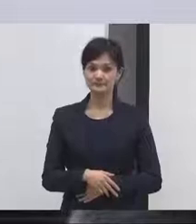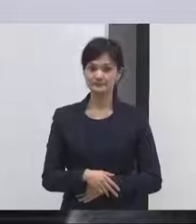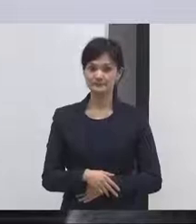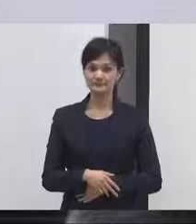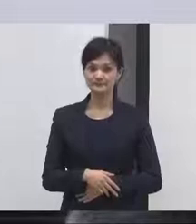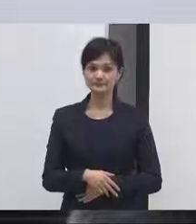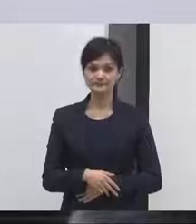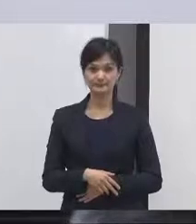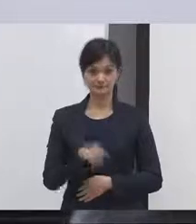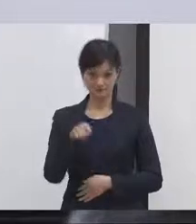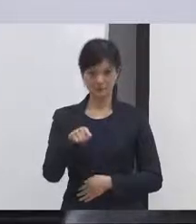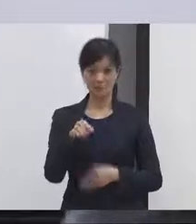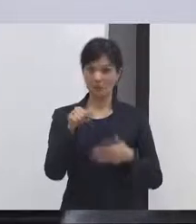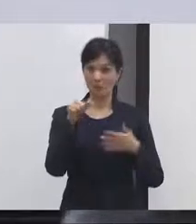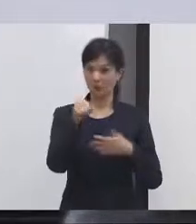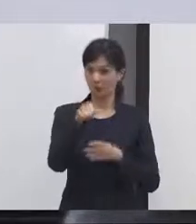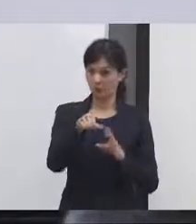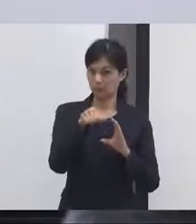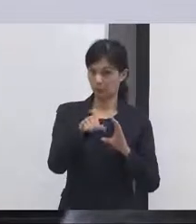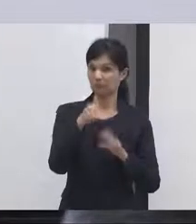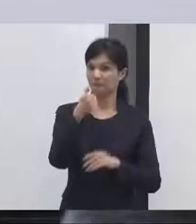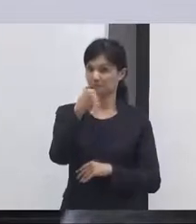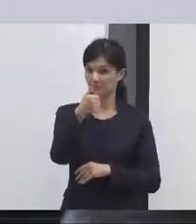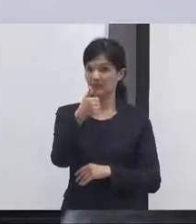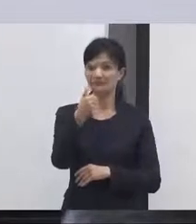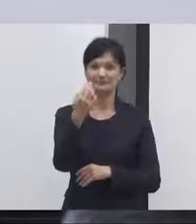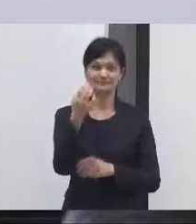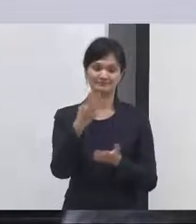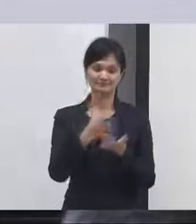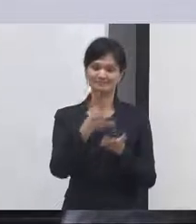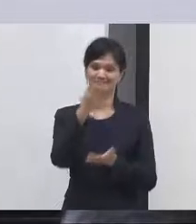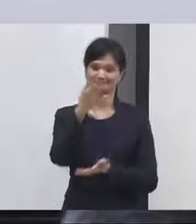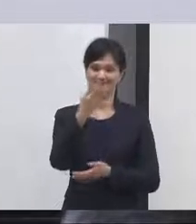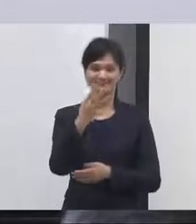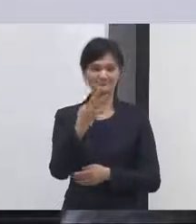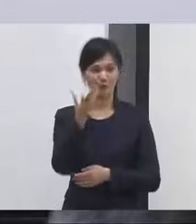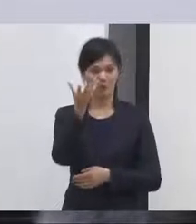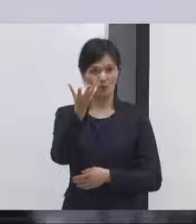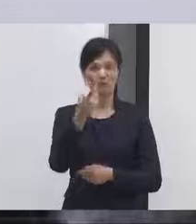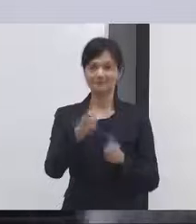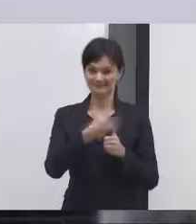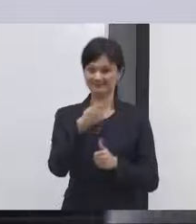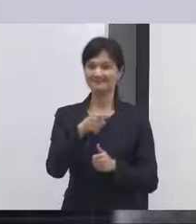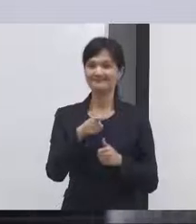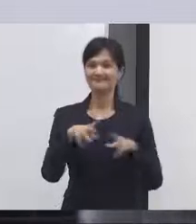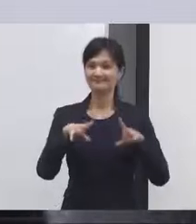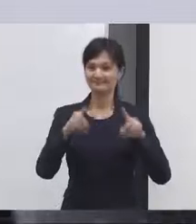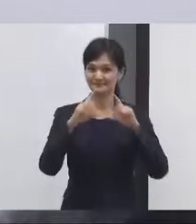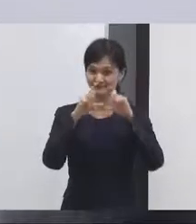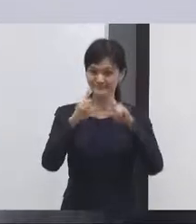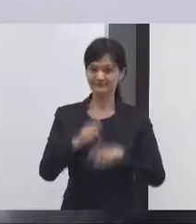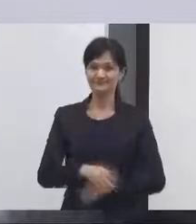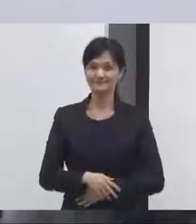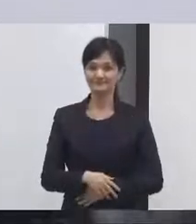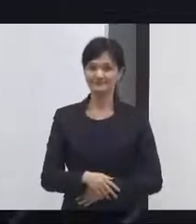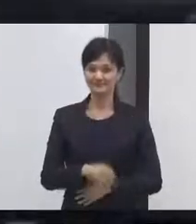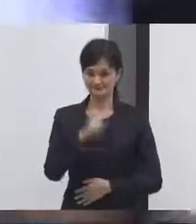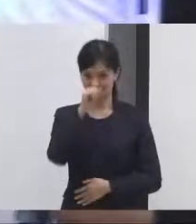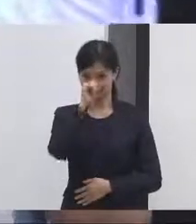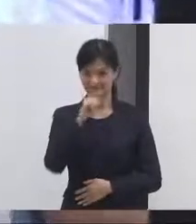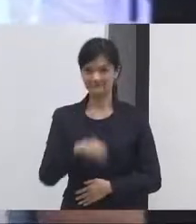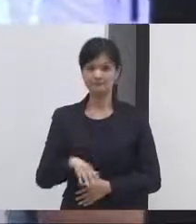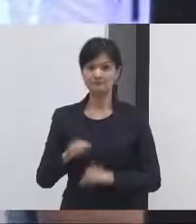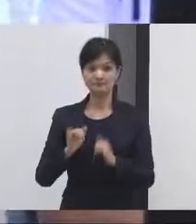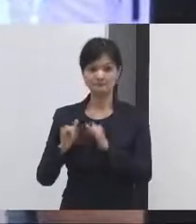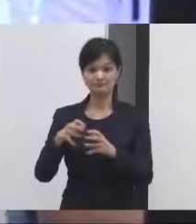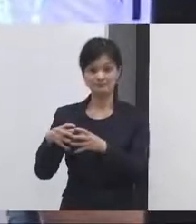人支持，有四票，那就是对，那我们先请明宗来回答好了。 好，这部分的话，其实在民间有